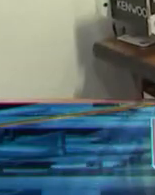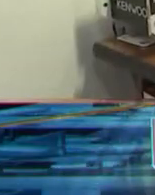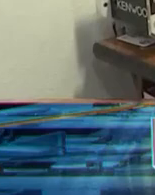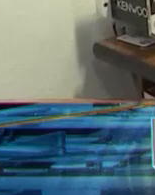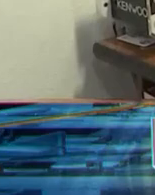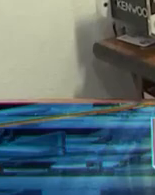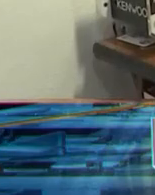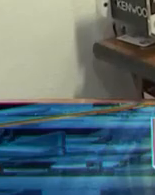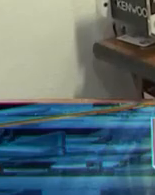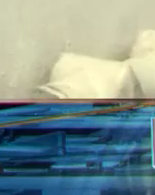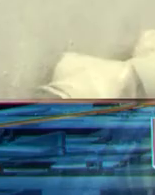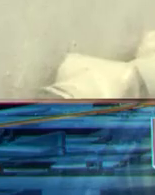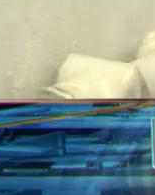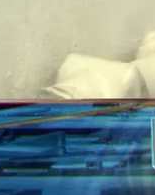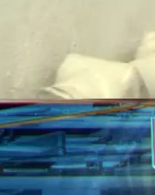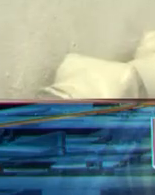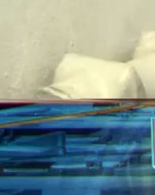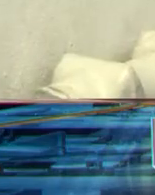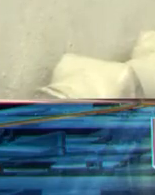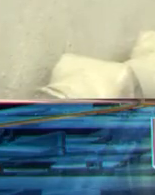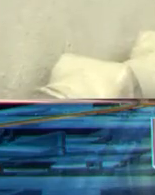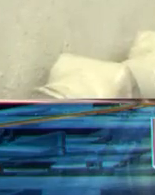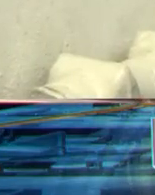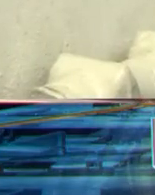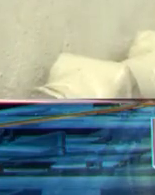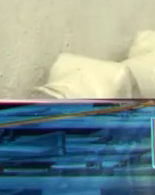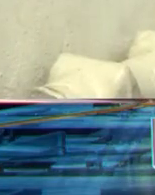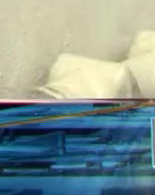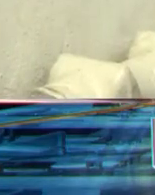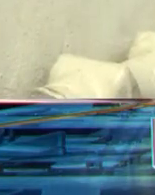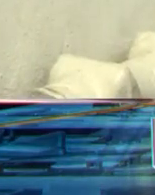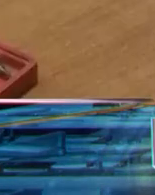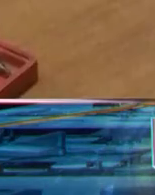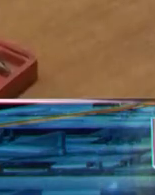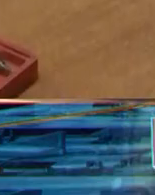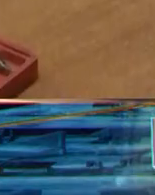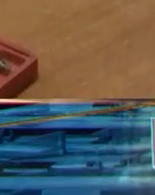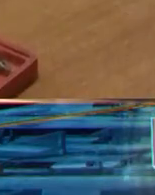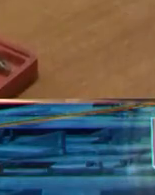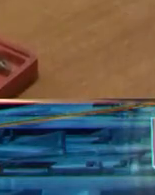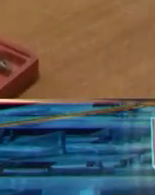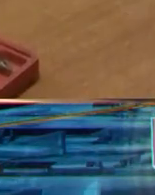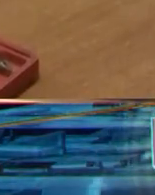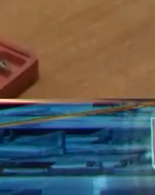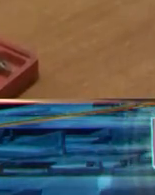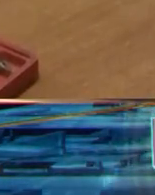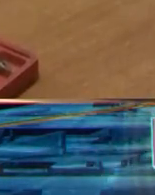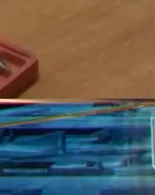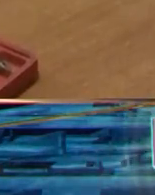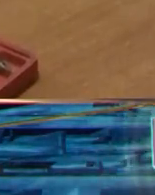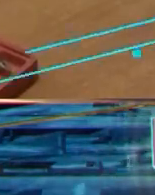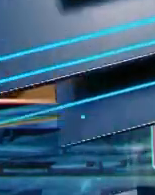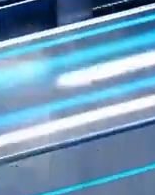Ынта жігер жетелер. 200-ден аса талдықорғандық бизнес бастау бағдарламасы көмегімен өз істерін ашып, кәсіпкерлік жолына түсті.